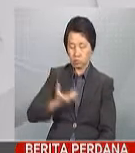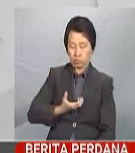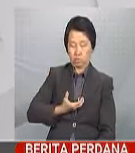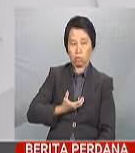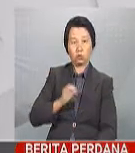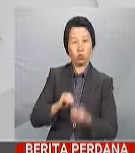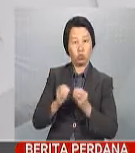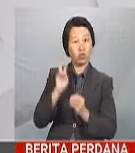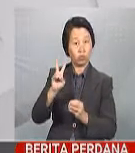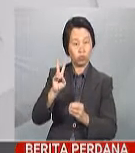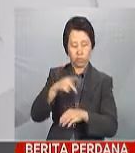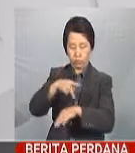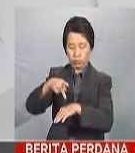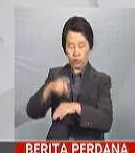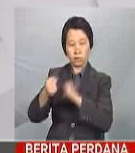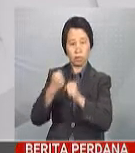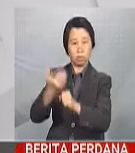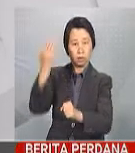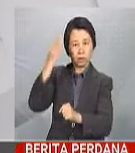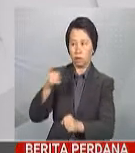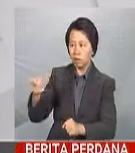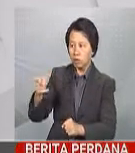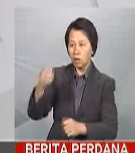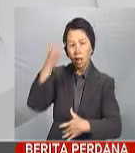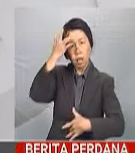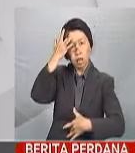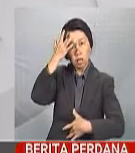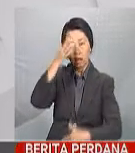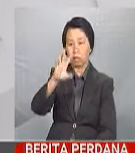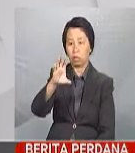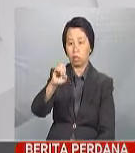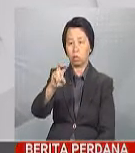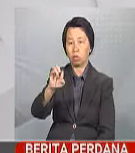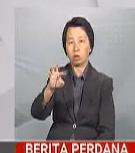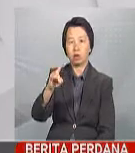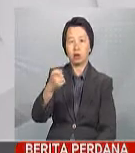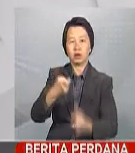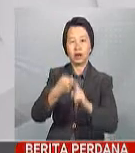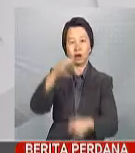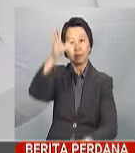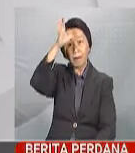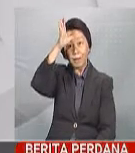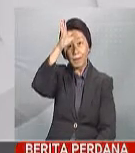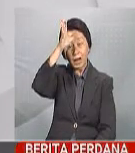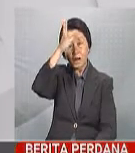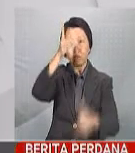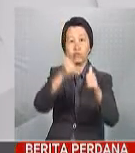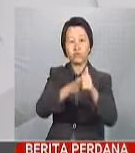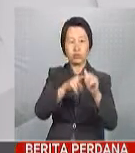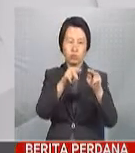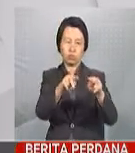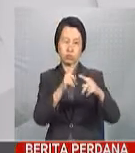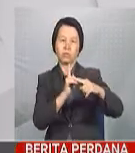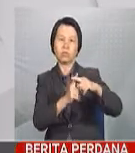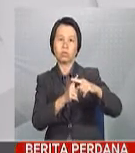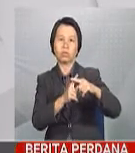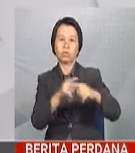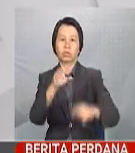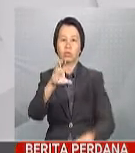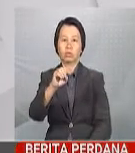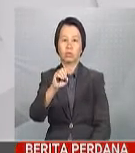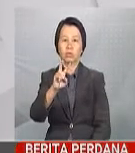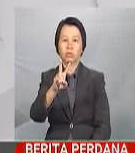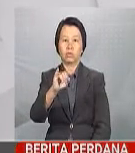Sukan Filipina tahun lalu itu dipercayai dijangkiti virus tersebut daripada ayahnya yang terlebih dahulu didapati positif